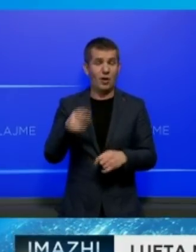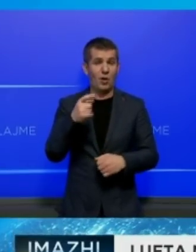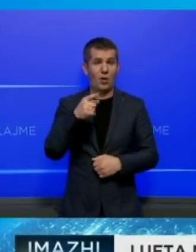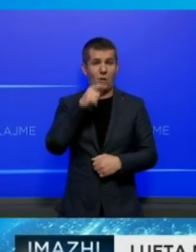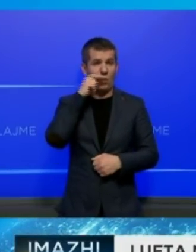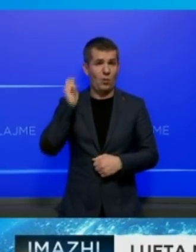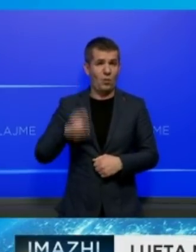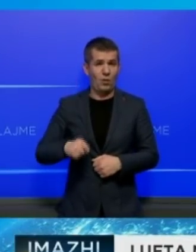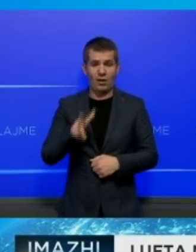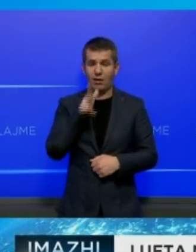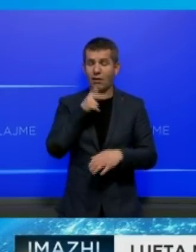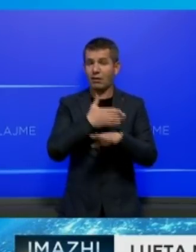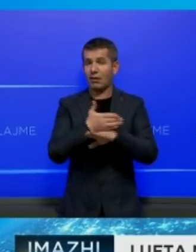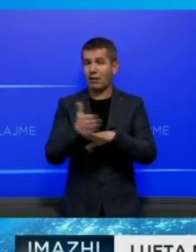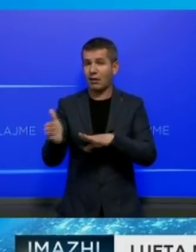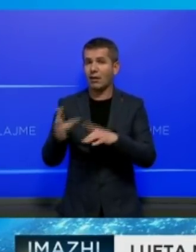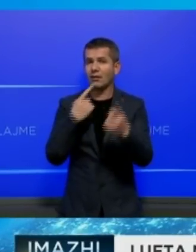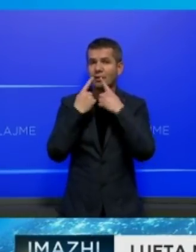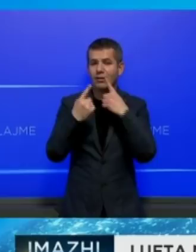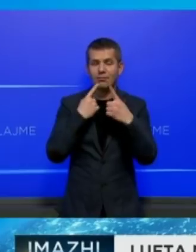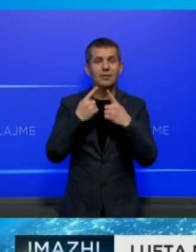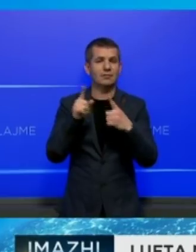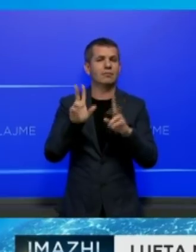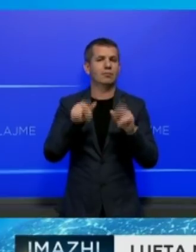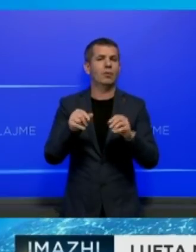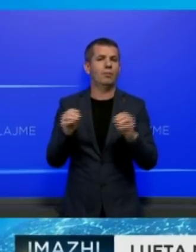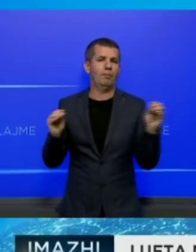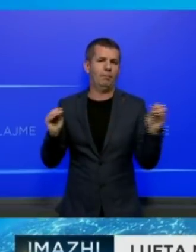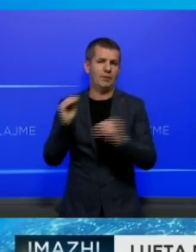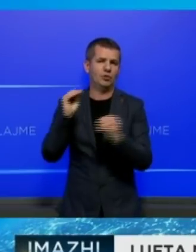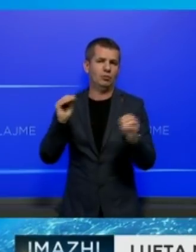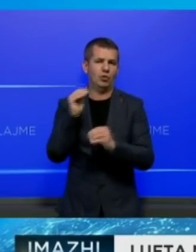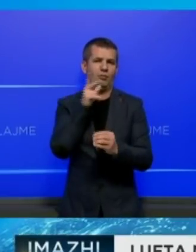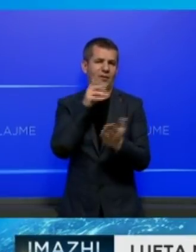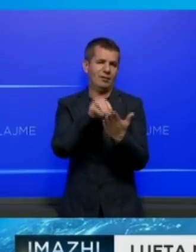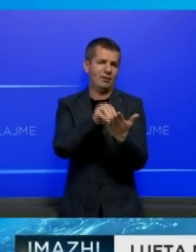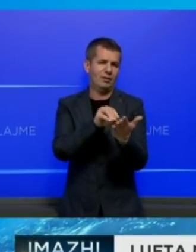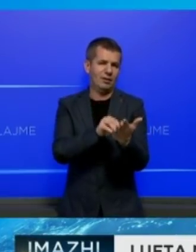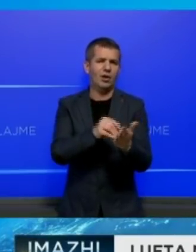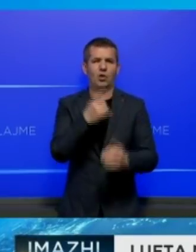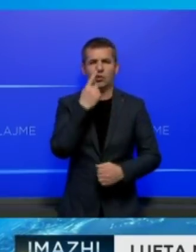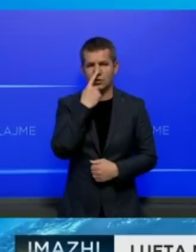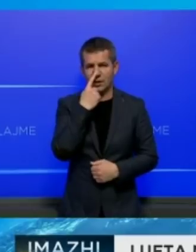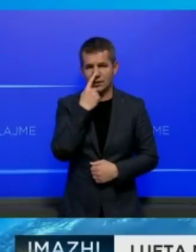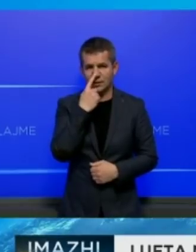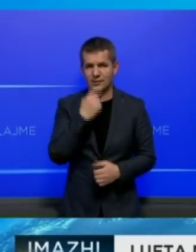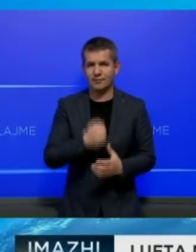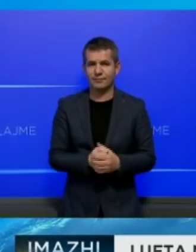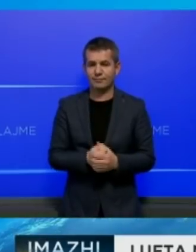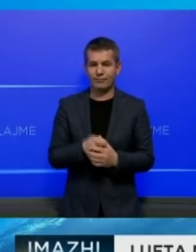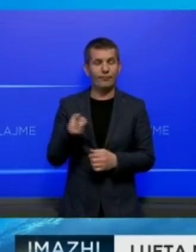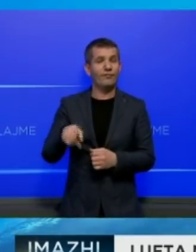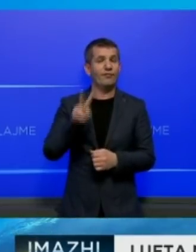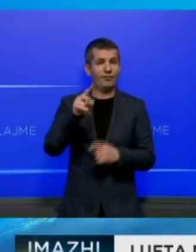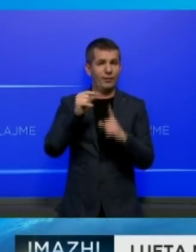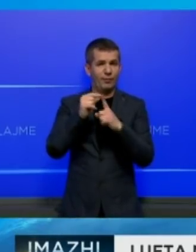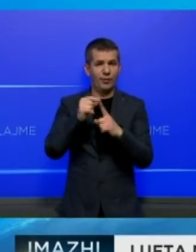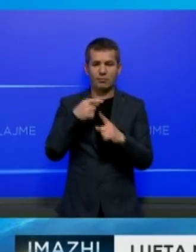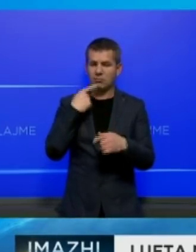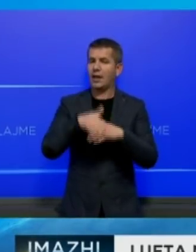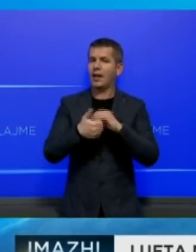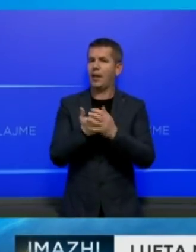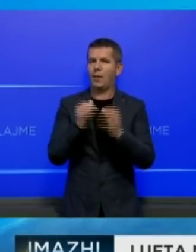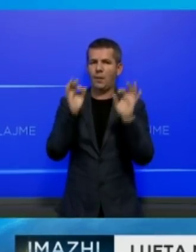për t'i vonuar bisedimet do të rezulton në shtimin e kërkesave të Rusisë. Gjithashtu, Putin ka thënë të mos jeti kënaqur